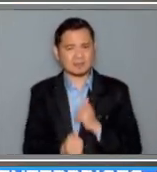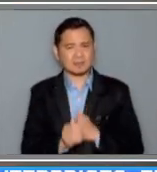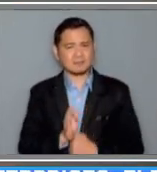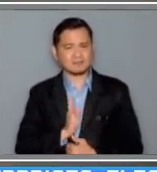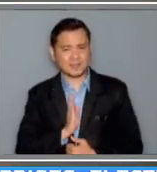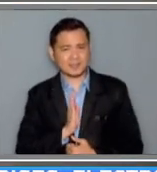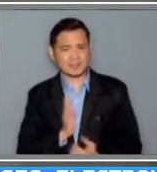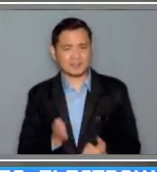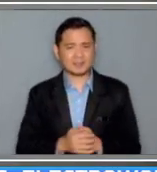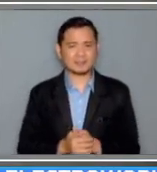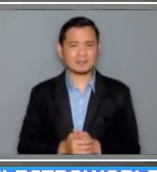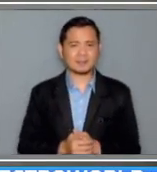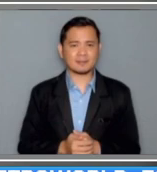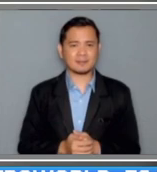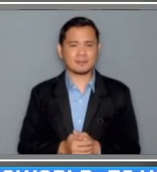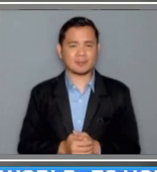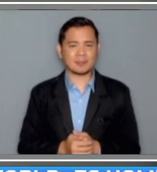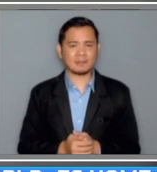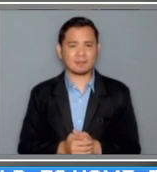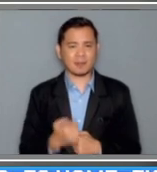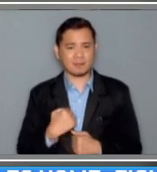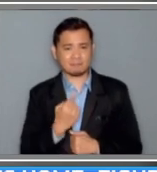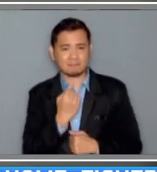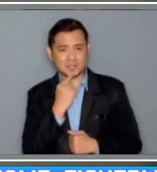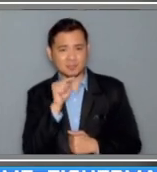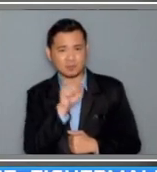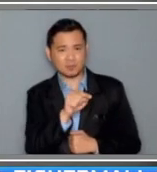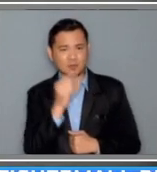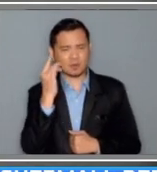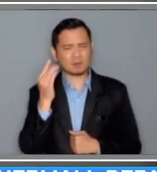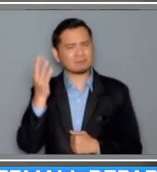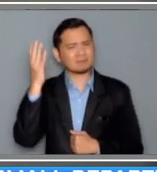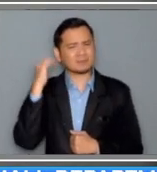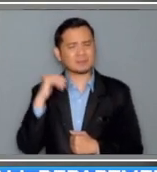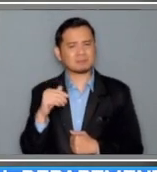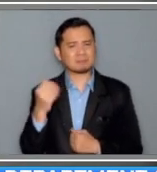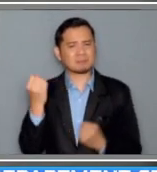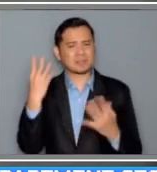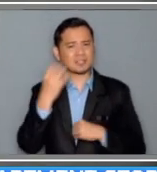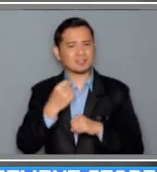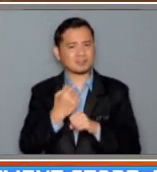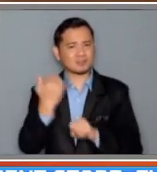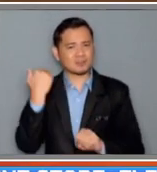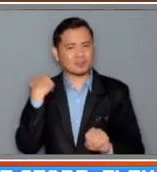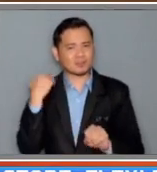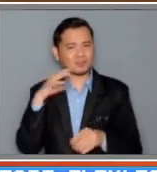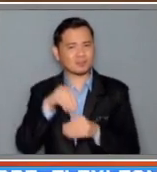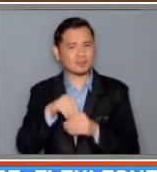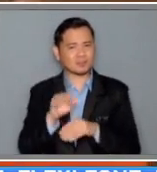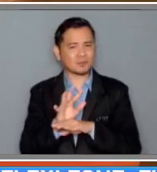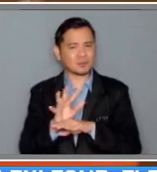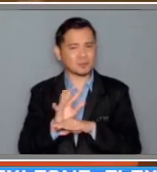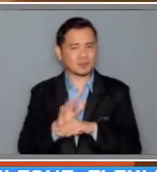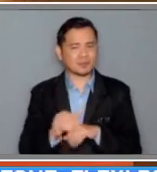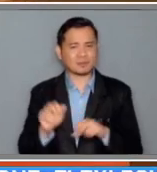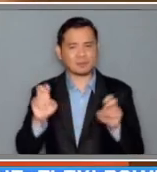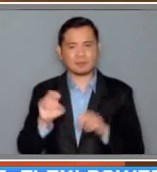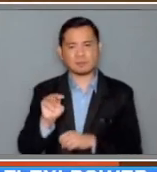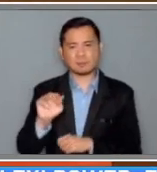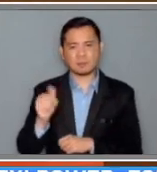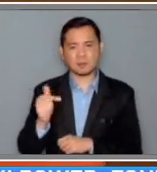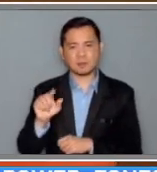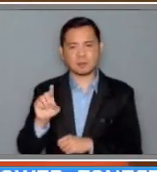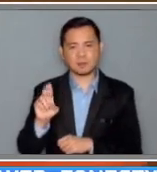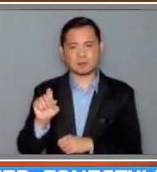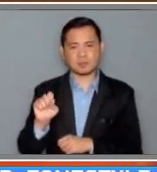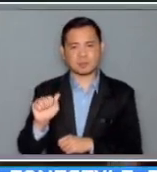I've missed her. We were together in a movie 36 years ago, Magdusa Ka. So para kaming dalawang tita na matagal na